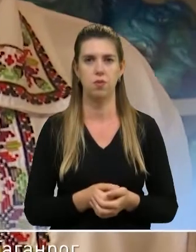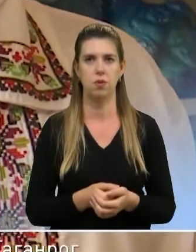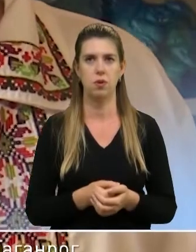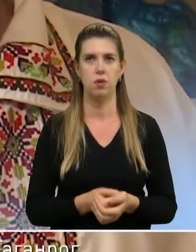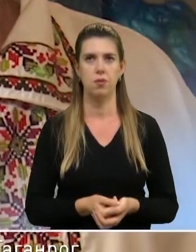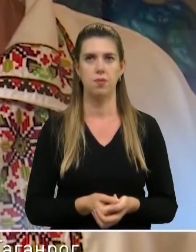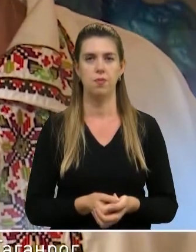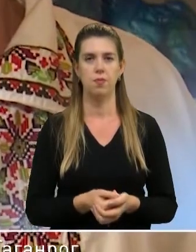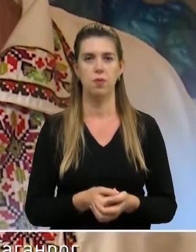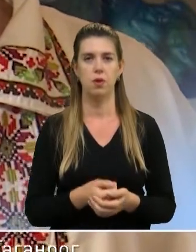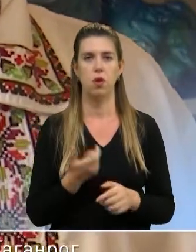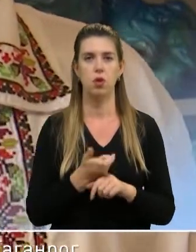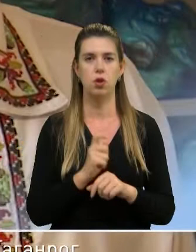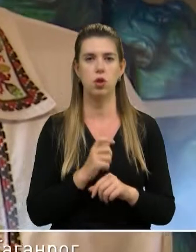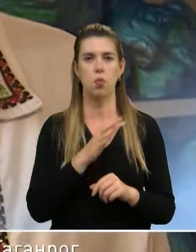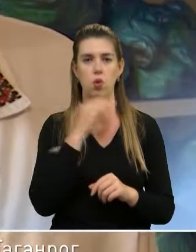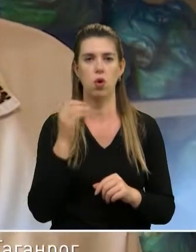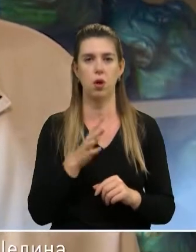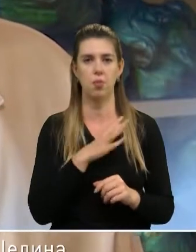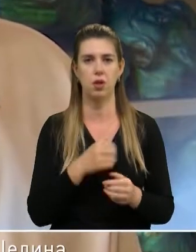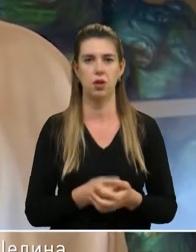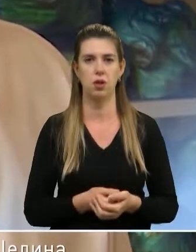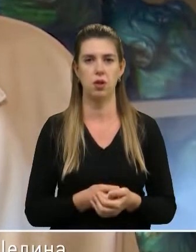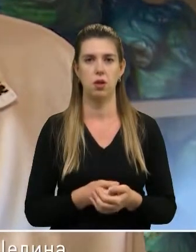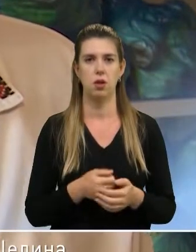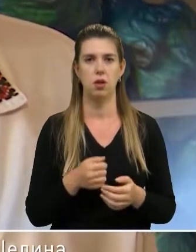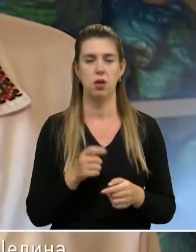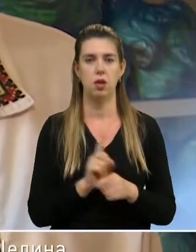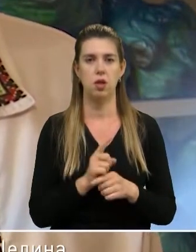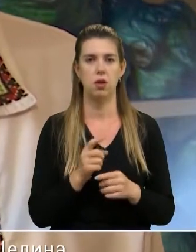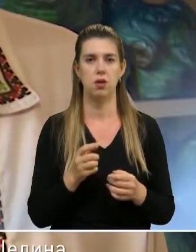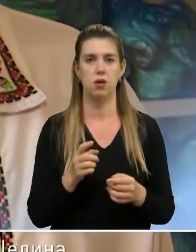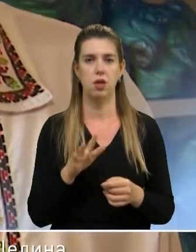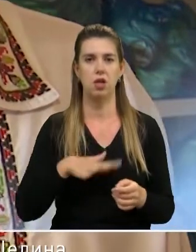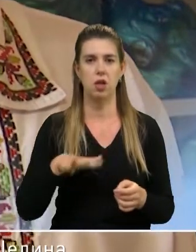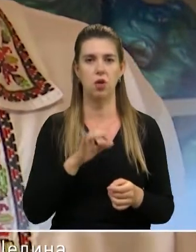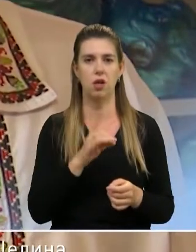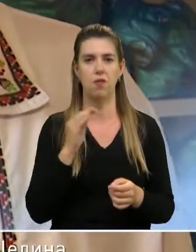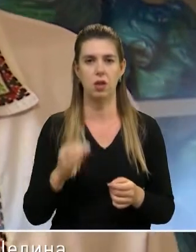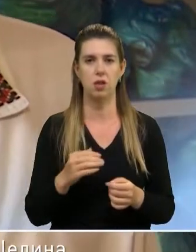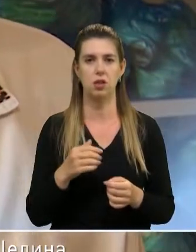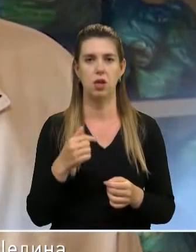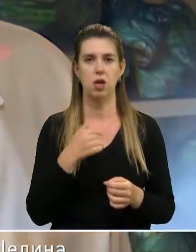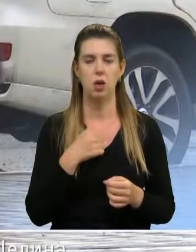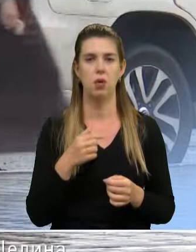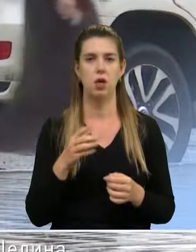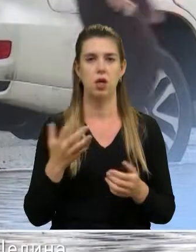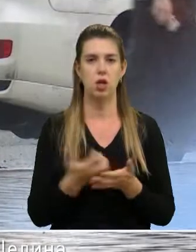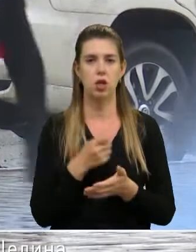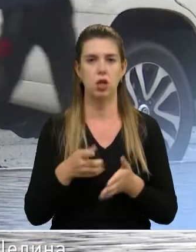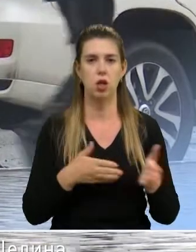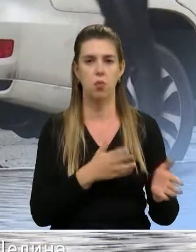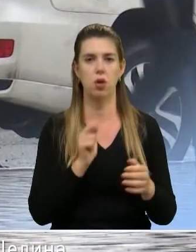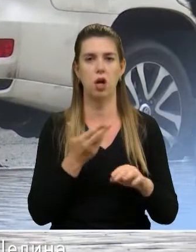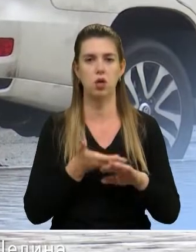много граждан Республики Молдова попросили временного убежища на территории Российской Федерации, потому что и мы прошли этот путь, и мы знаем, как